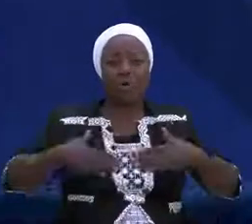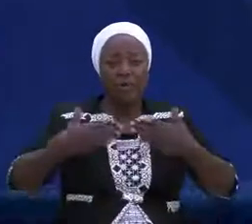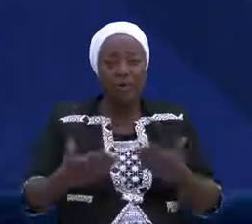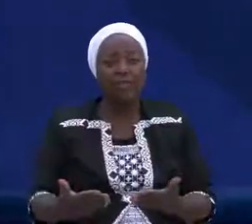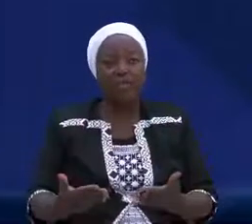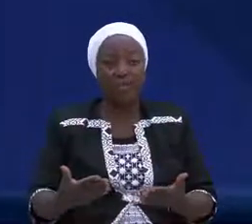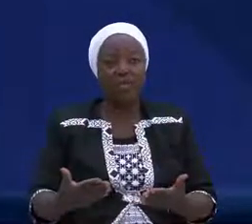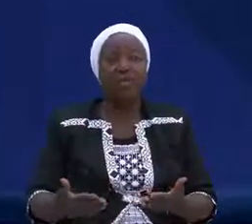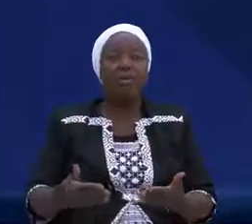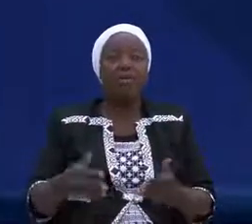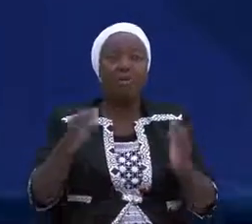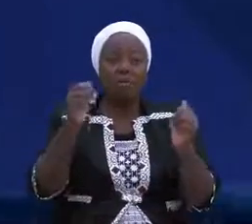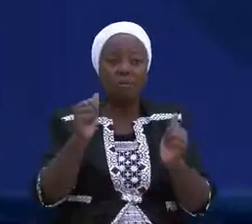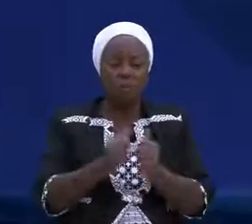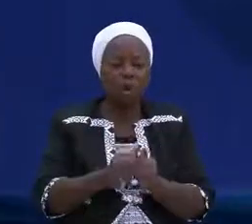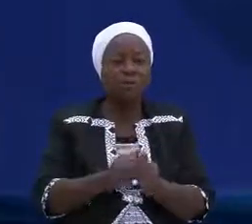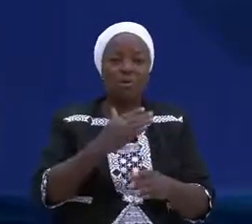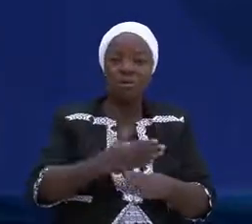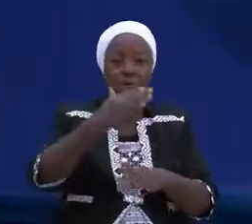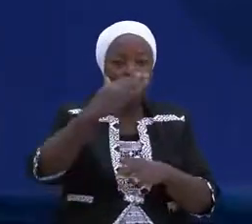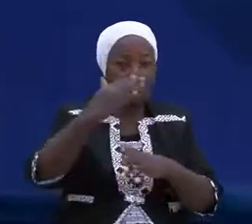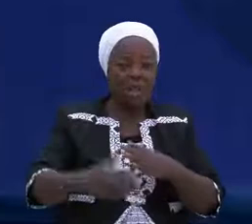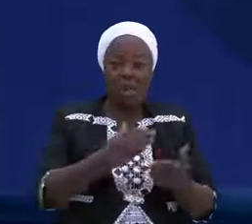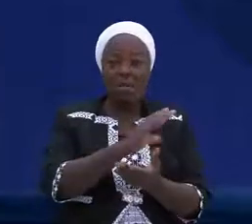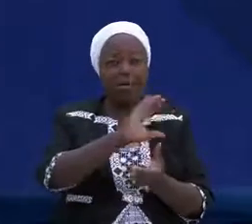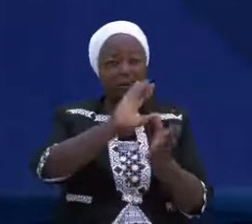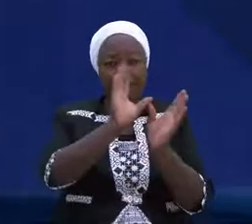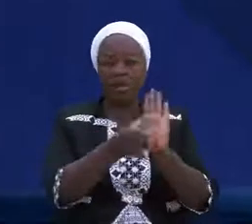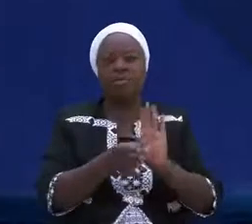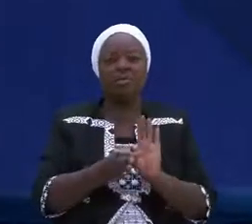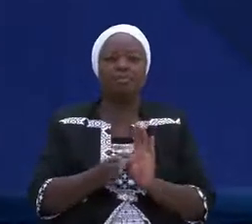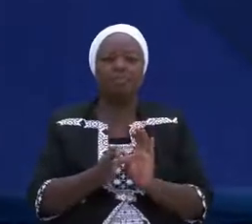confession, avec la conversion complète.